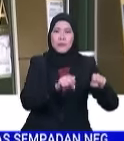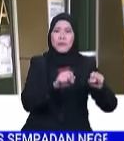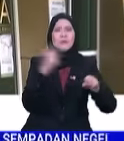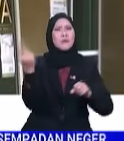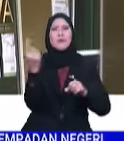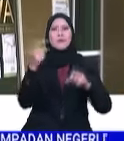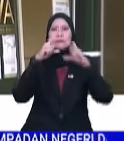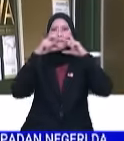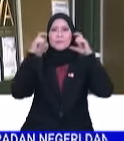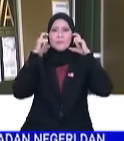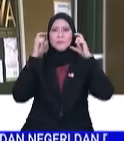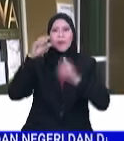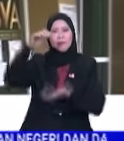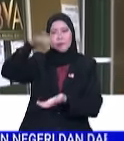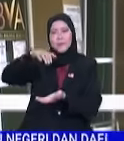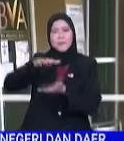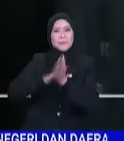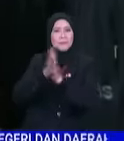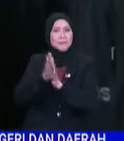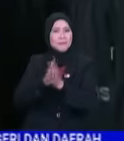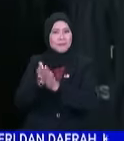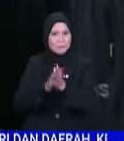mask dan hand sanitizer.